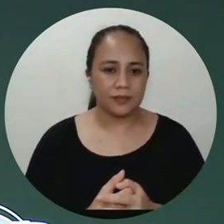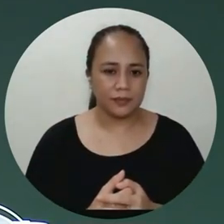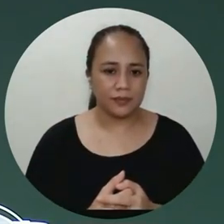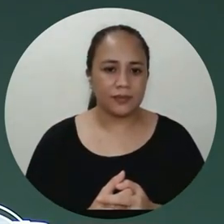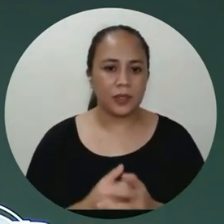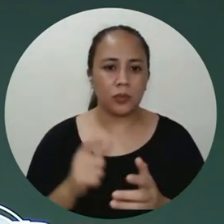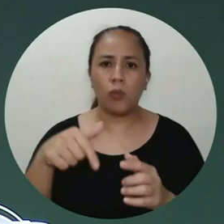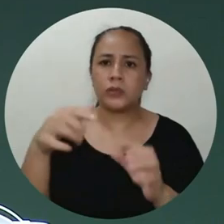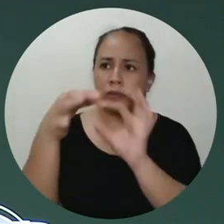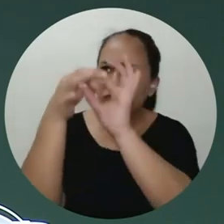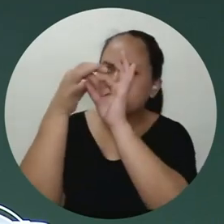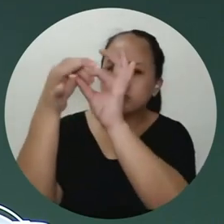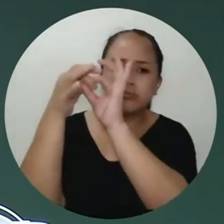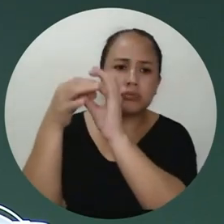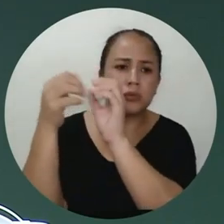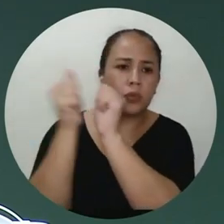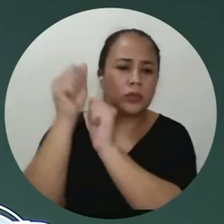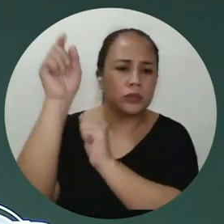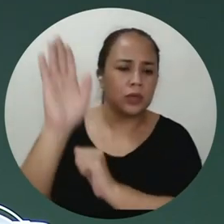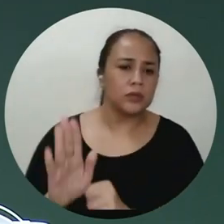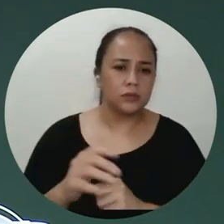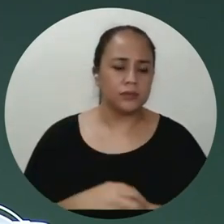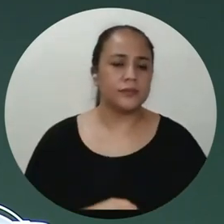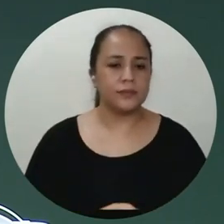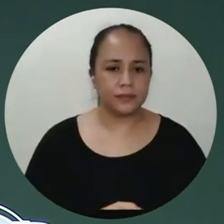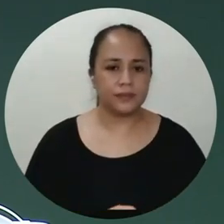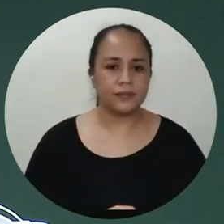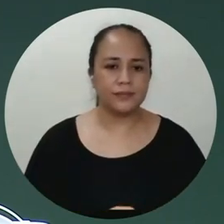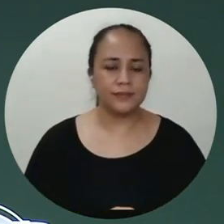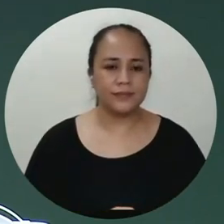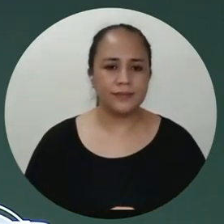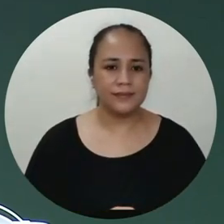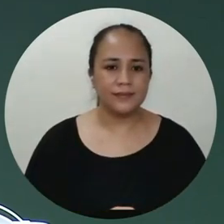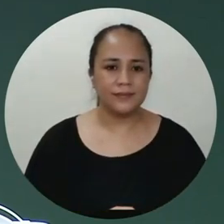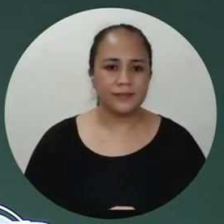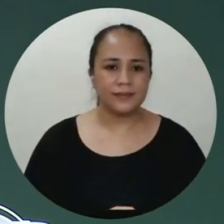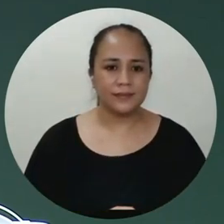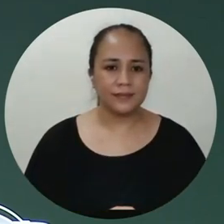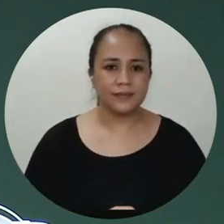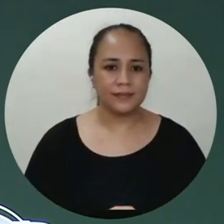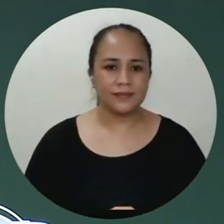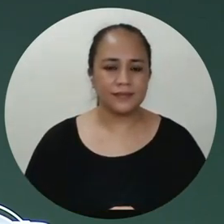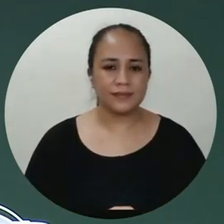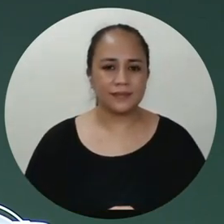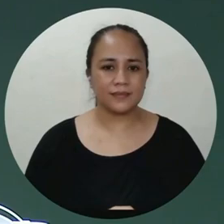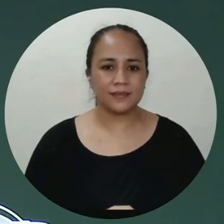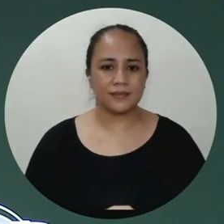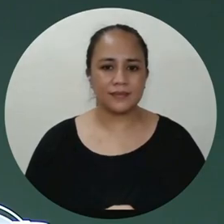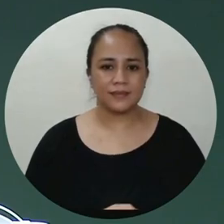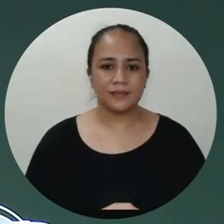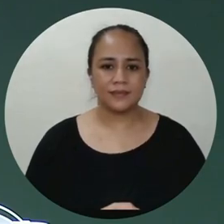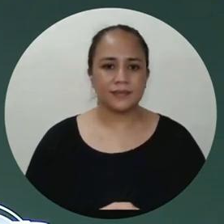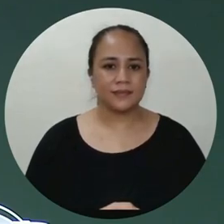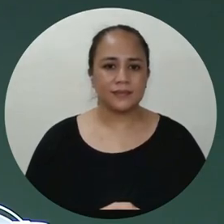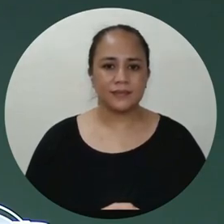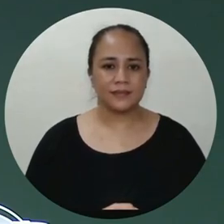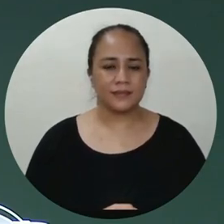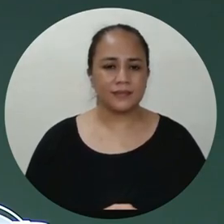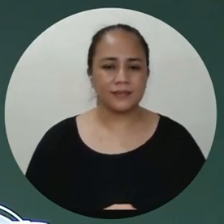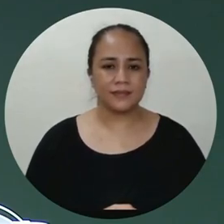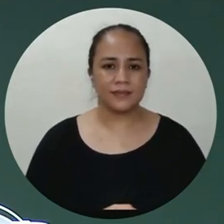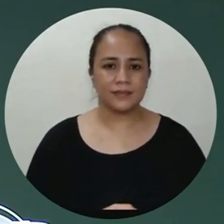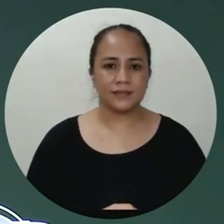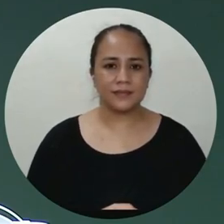God. 나는 가난해서 나는 아는 것이 없어서 나는 힘이 없어서 나는 여자라서 나는 어려서 그거 다 그거는 다 눈에